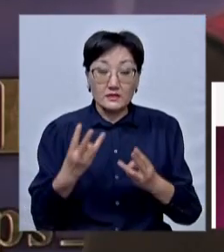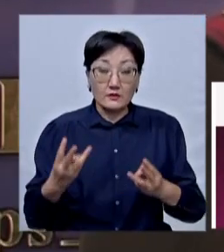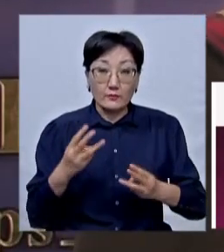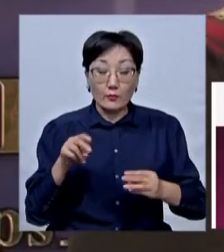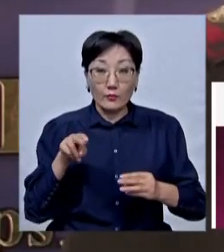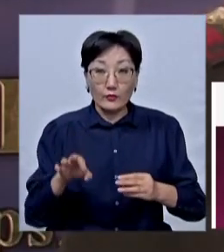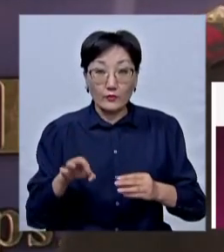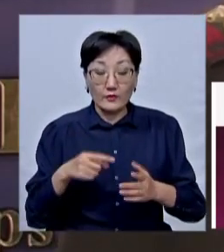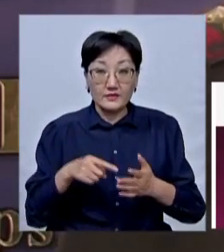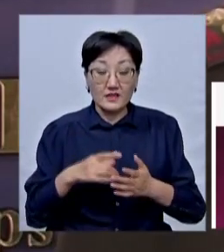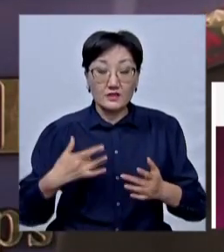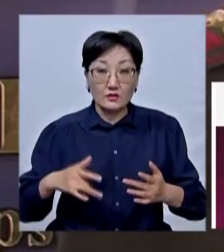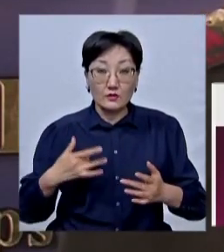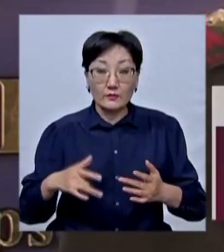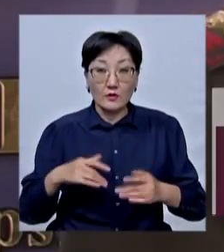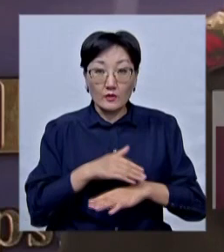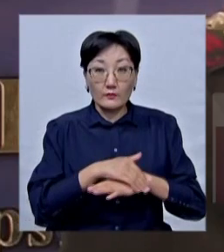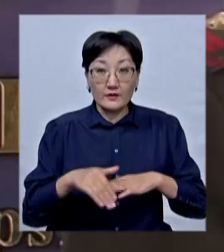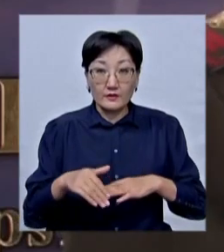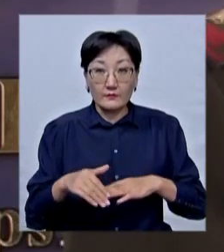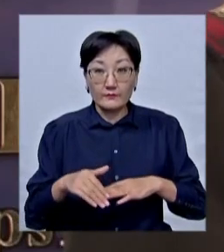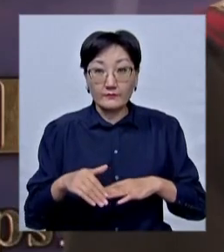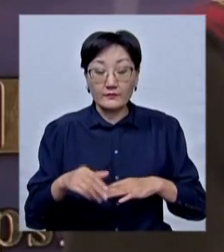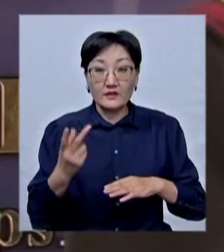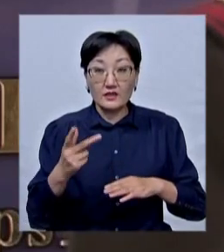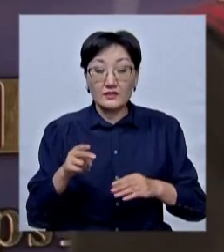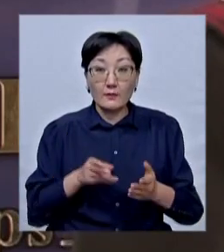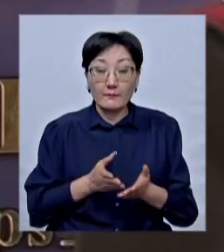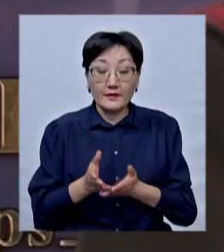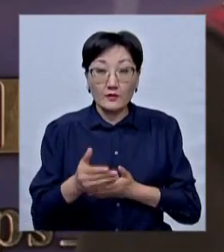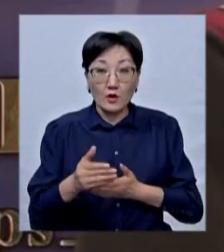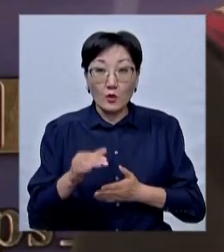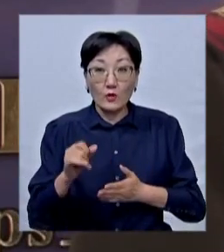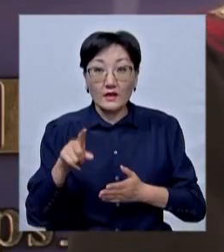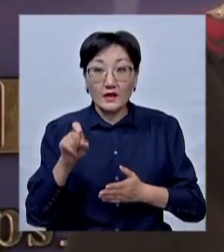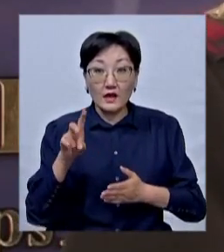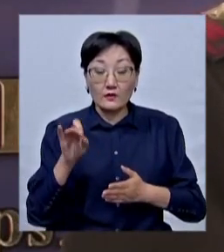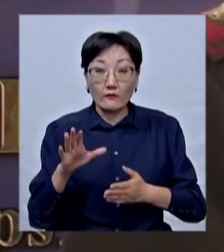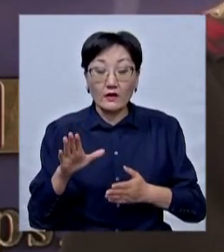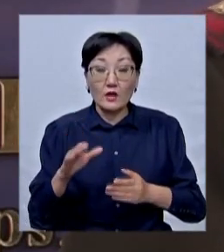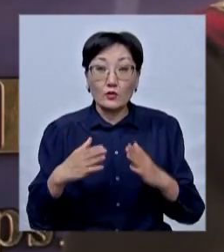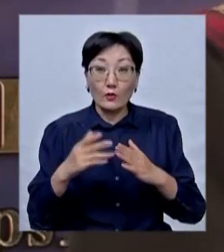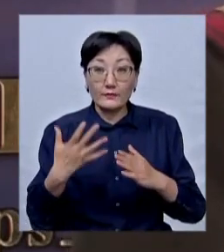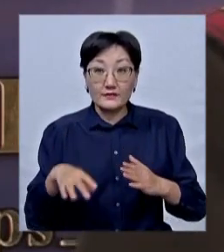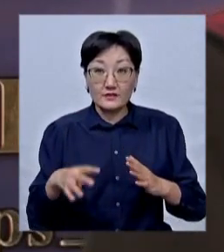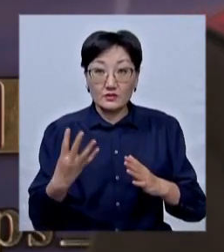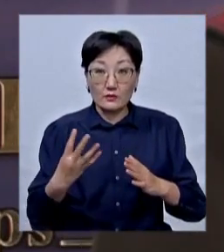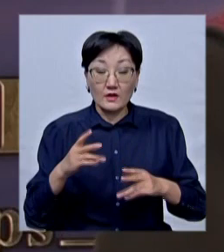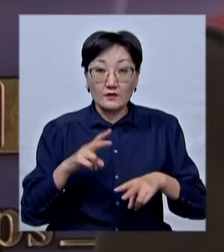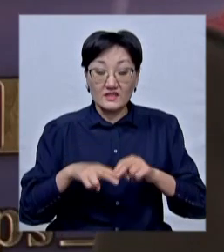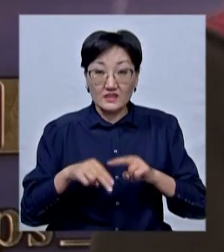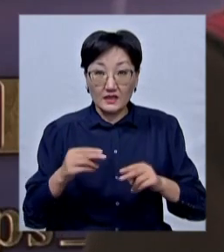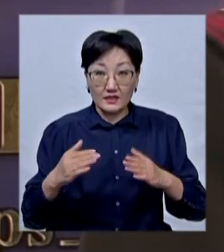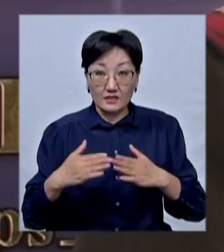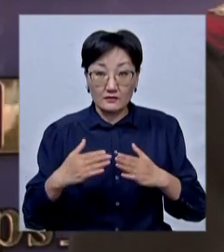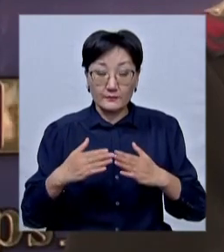по городу Тараз, улица 3 переулок у Алиханова, дом 54. Строение, значит,